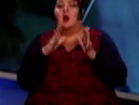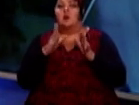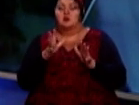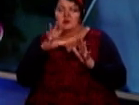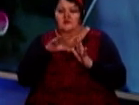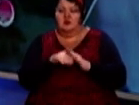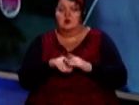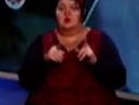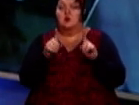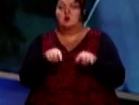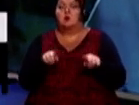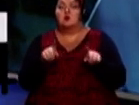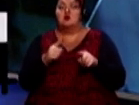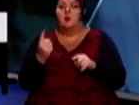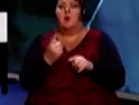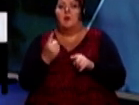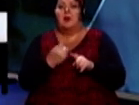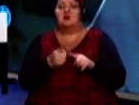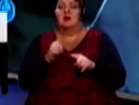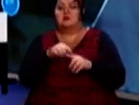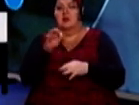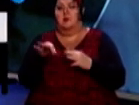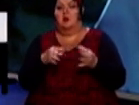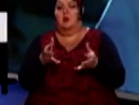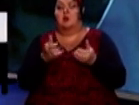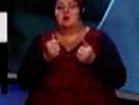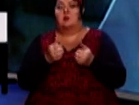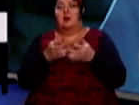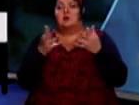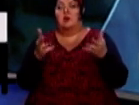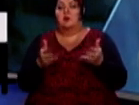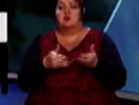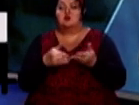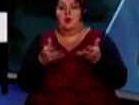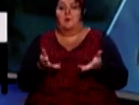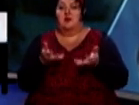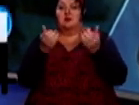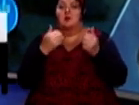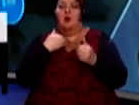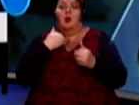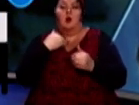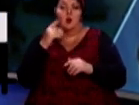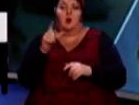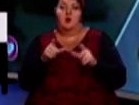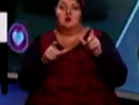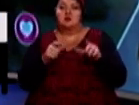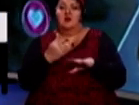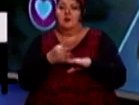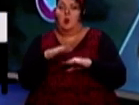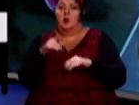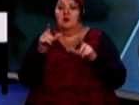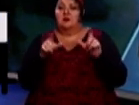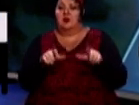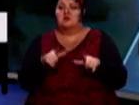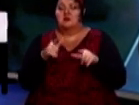що, по-перше, цей проєкт отримав найбільшу підтримку голосів полтавців, тому що це, знову ж